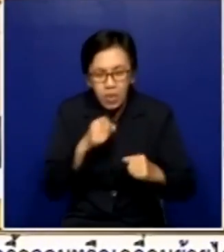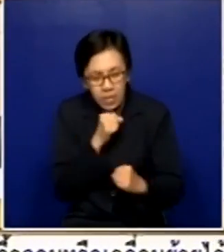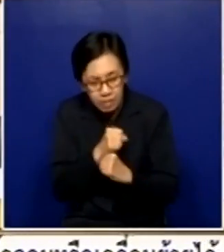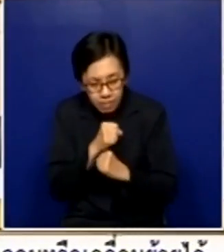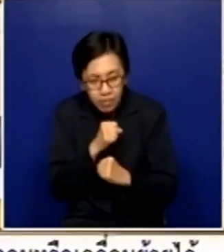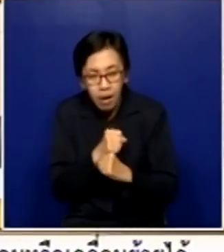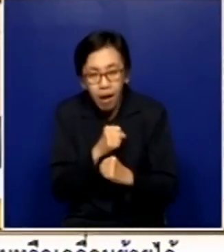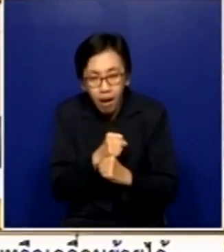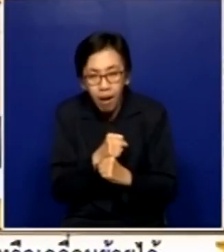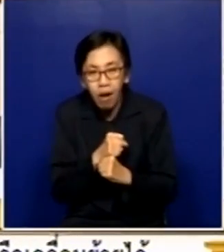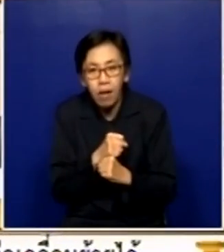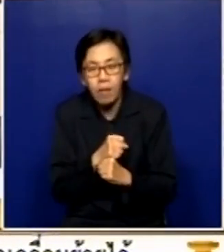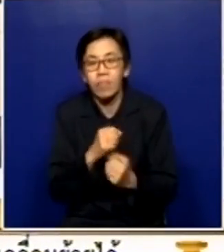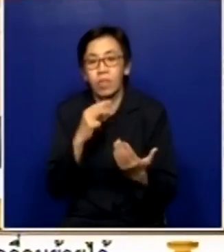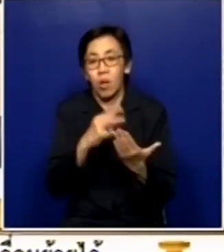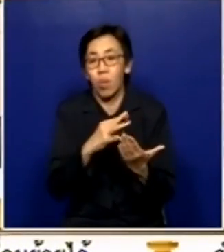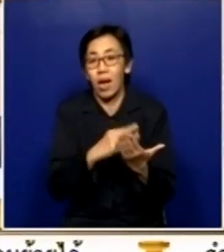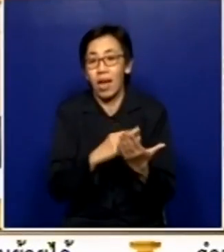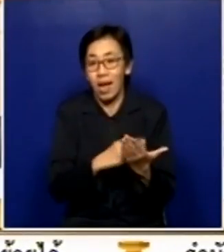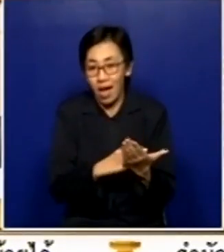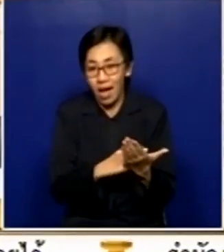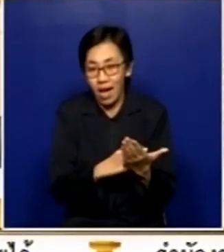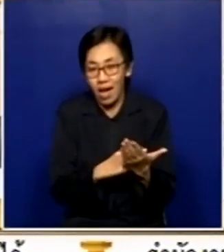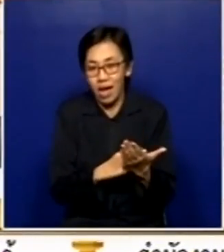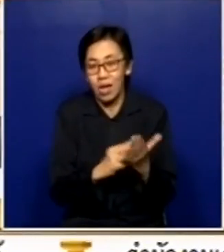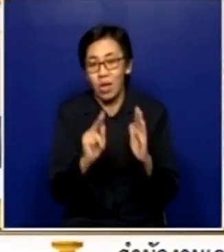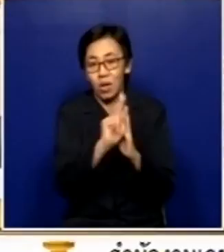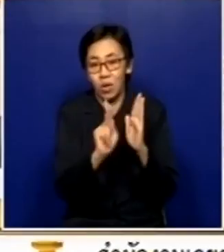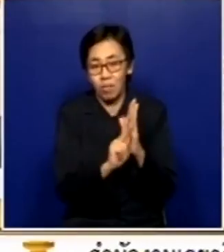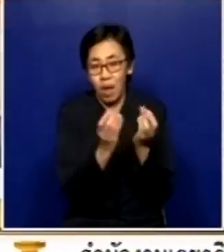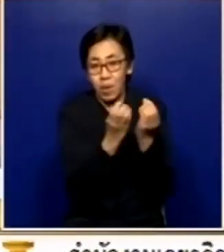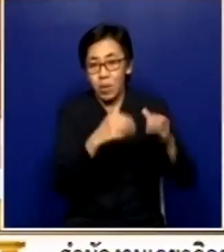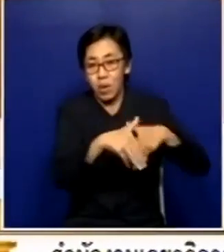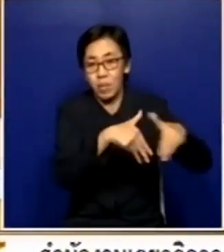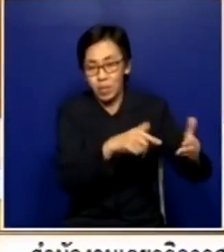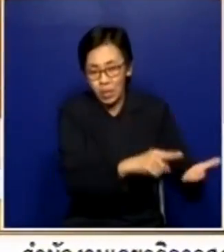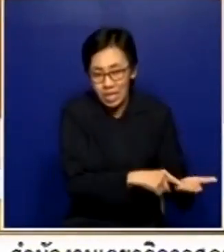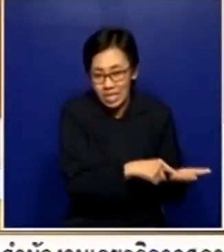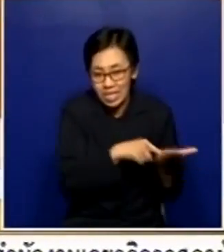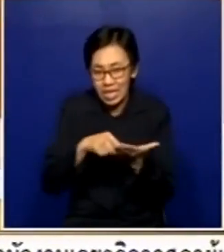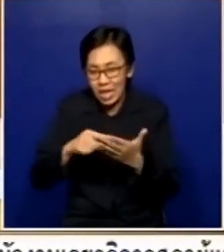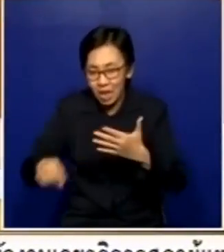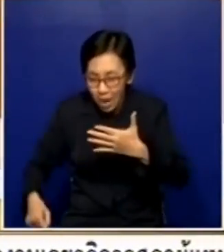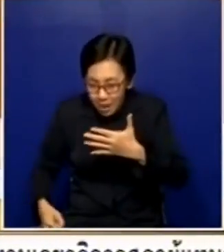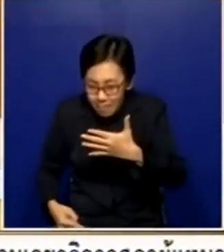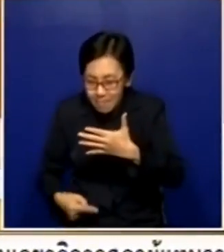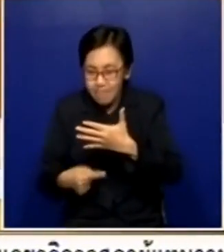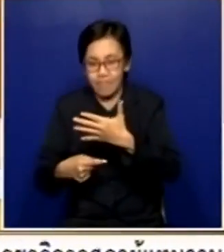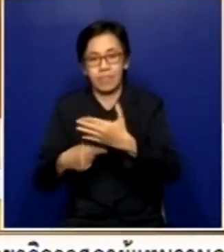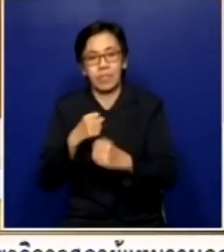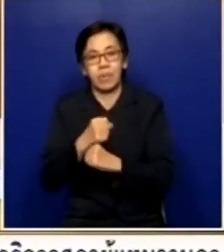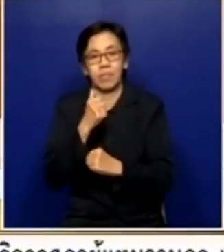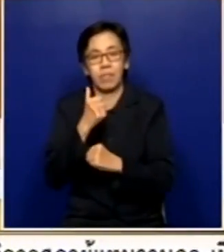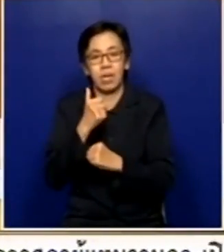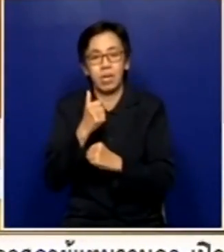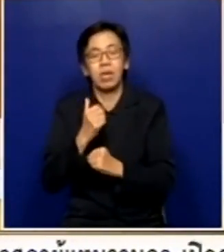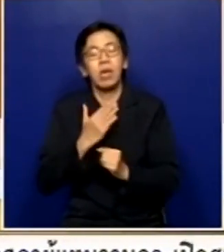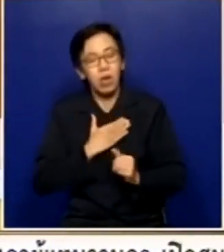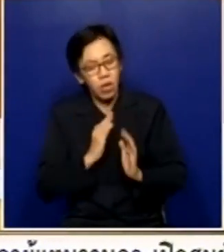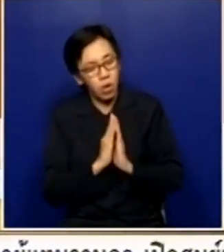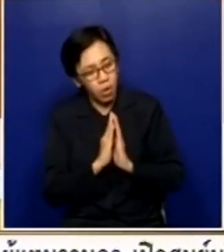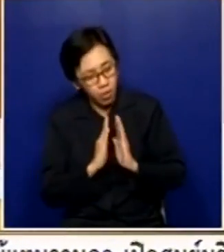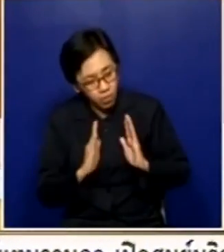การนำวาระนำญัตติร่างของประชาชนสามารถเข้ามาสู่ในสภาแห่งนี้ดิฉันหวัง